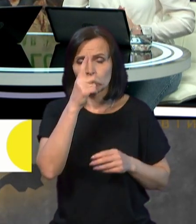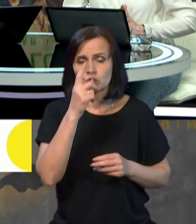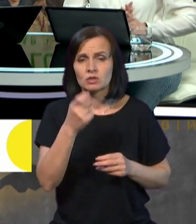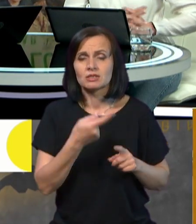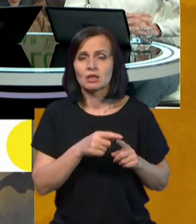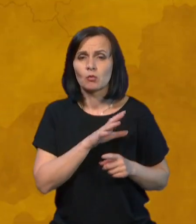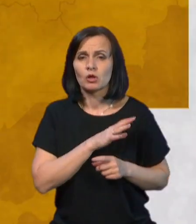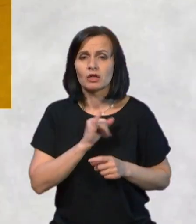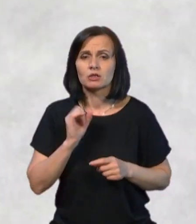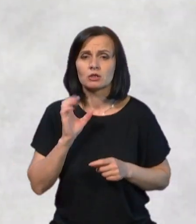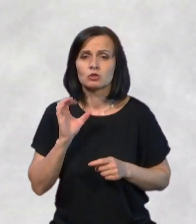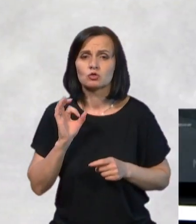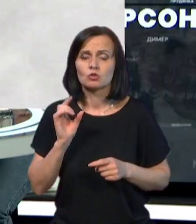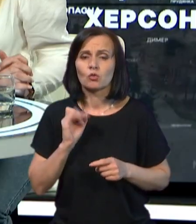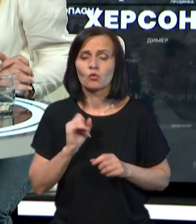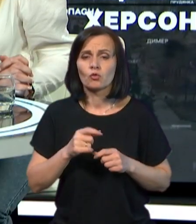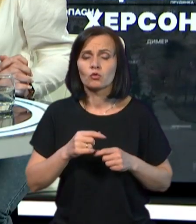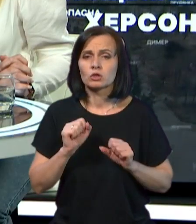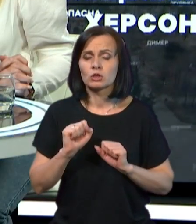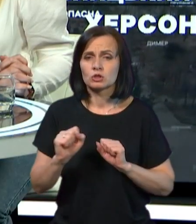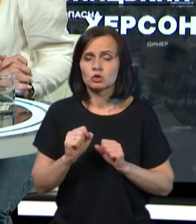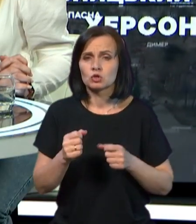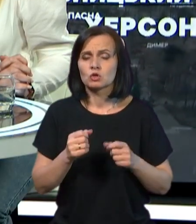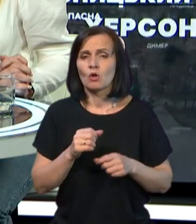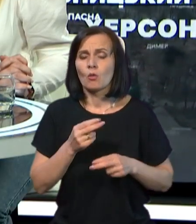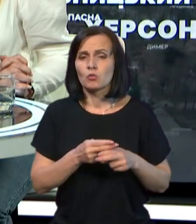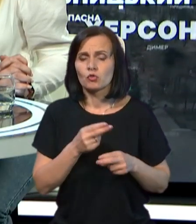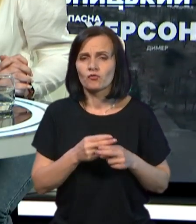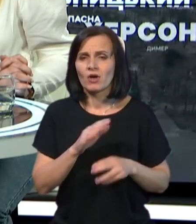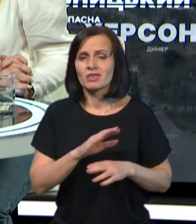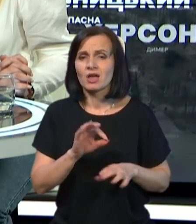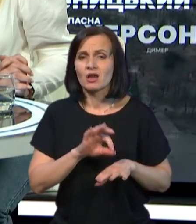видів тонометрів, вони досить доступні. Мало того, на сьогодні в рамках тижня громадського здоров'я у нас є точки.